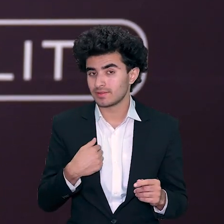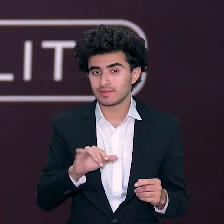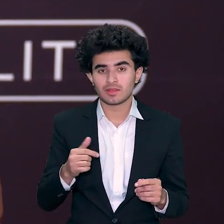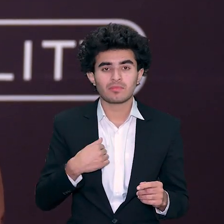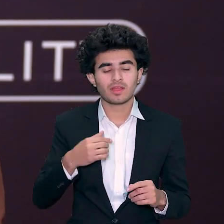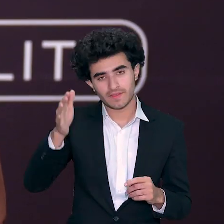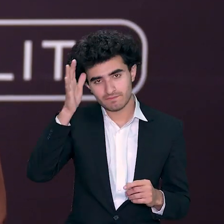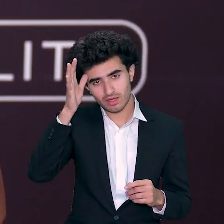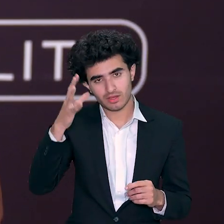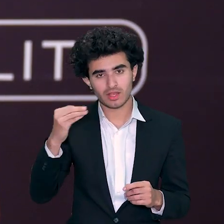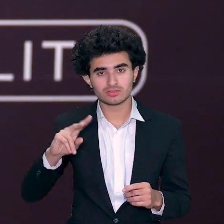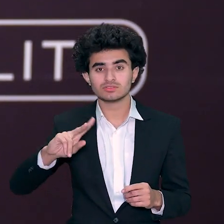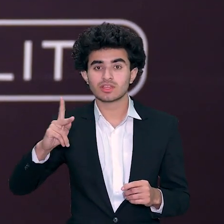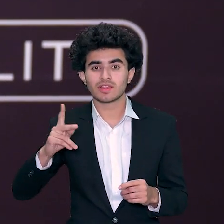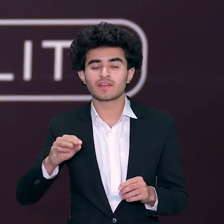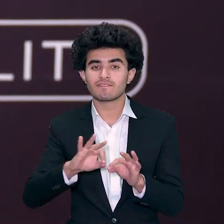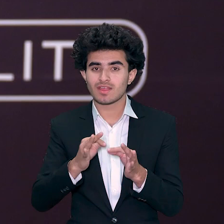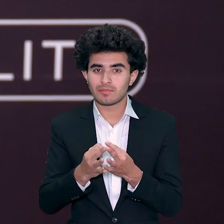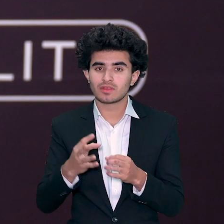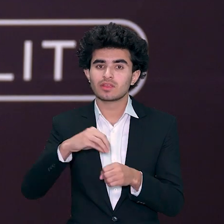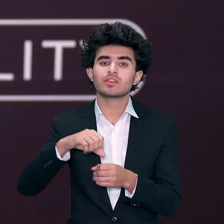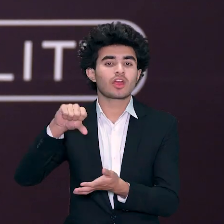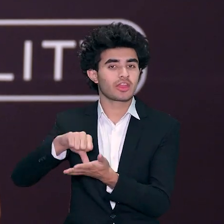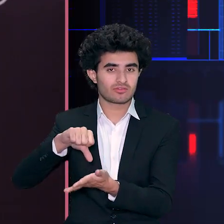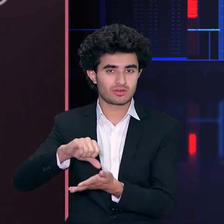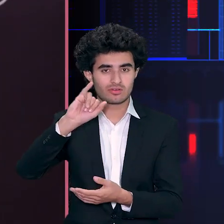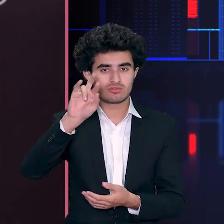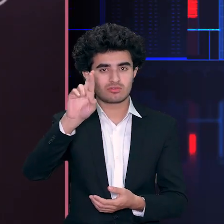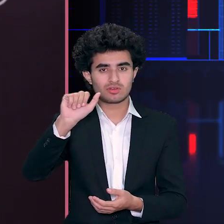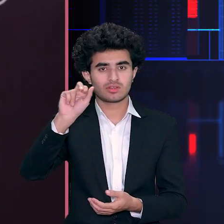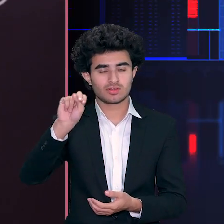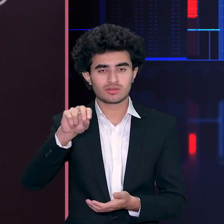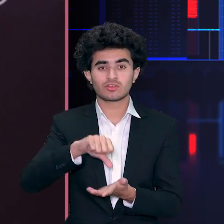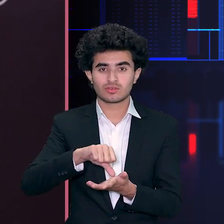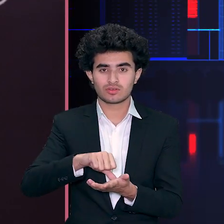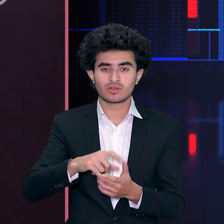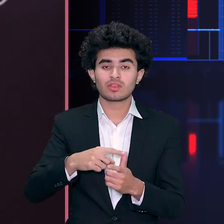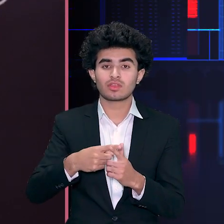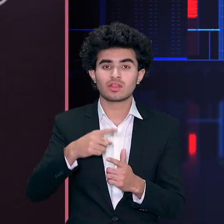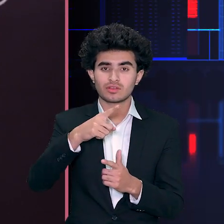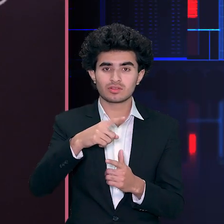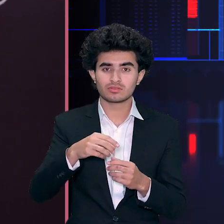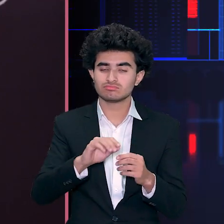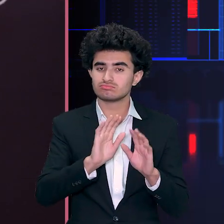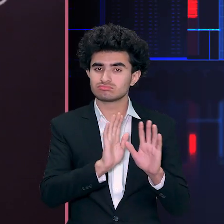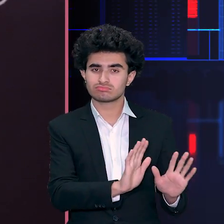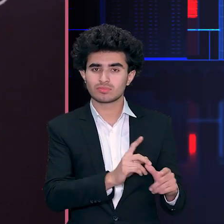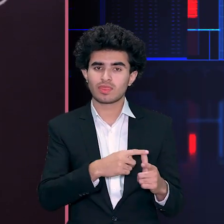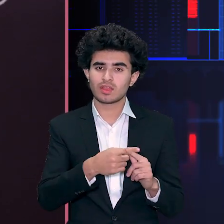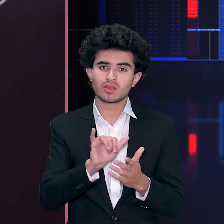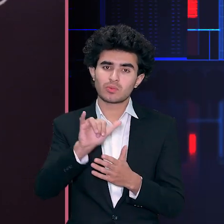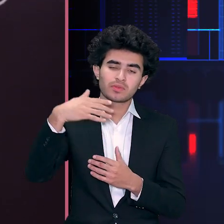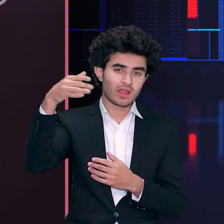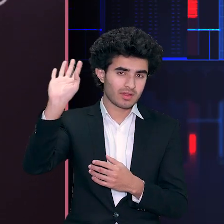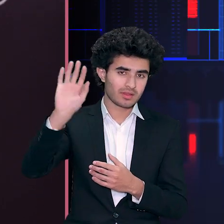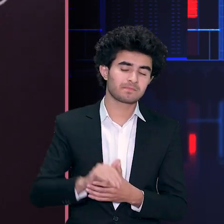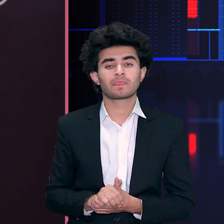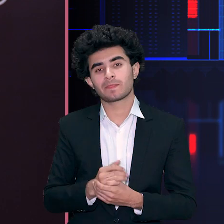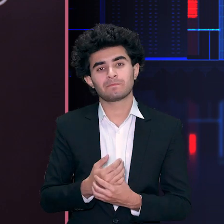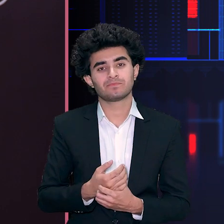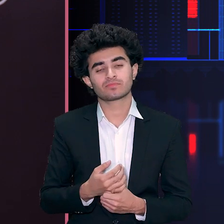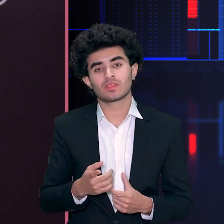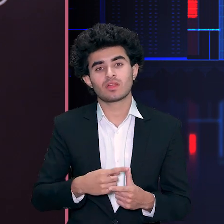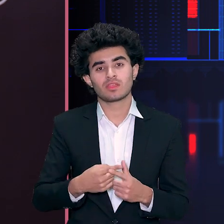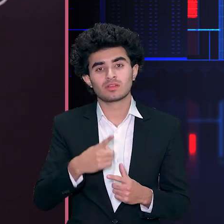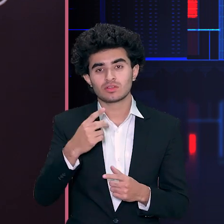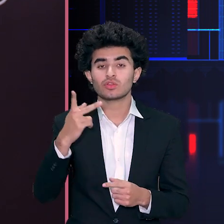کہ مائی فادر ہیڈ اے سیکنڈ فیملی ان ایران. وہ اس طرح سے ہوا کہ وہ پھر چھوڑ کے چلے گئے. وہ اس طرح سے چھوڑے